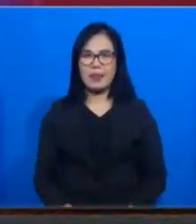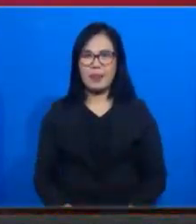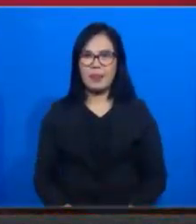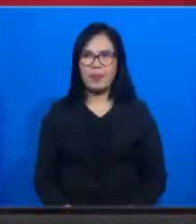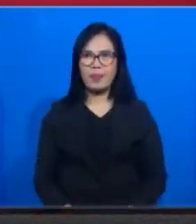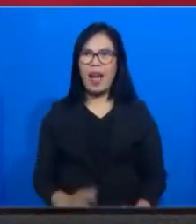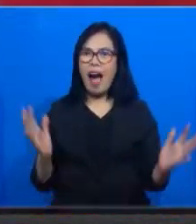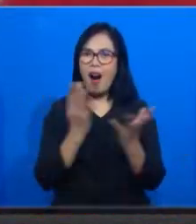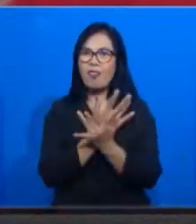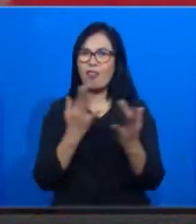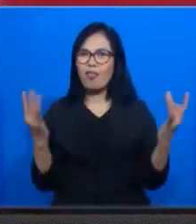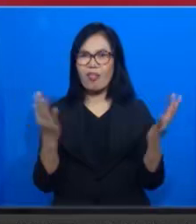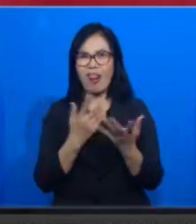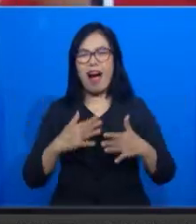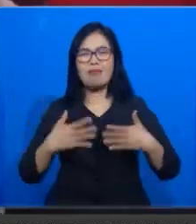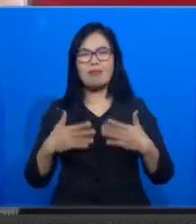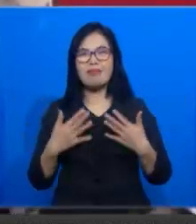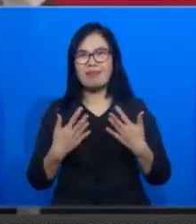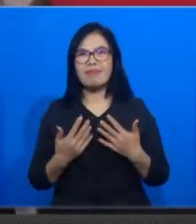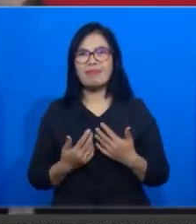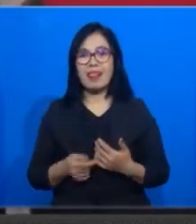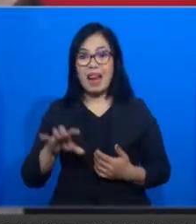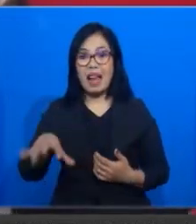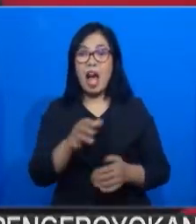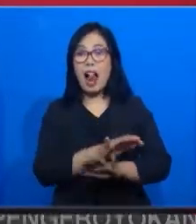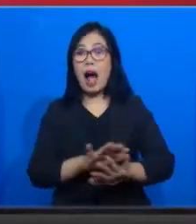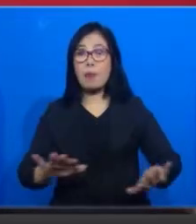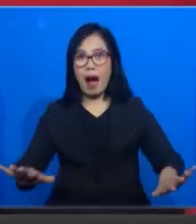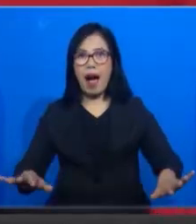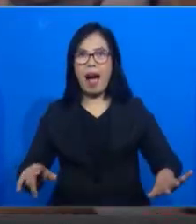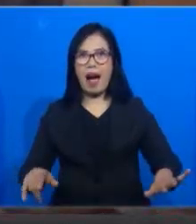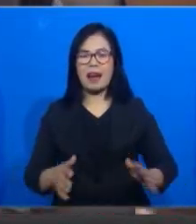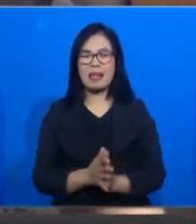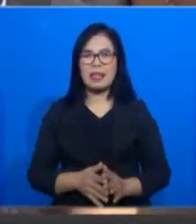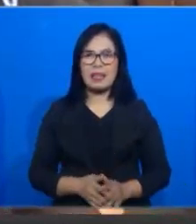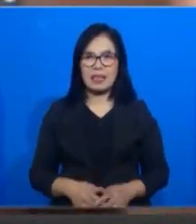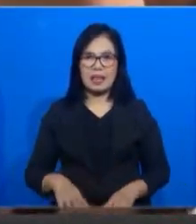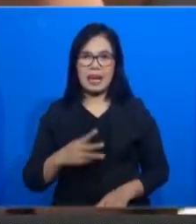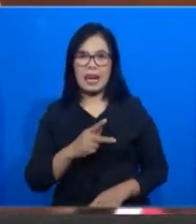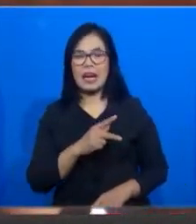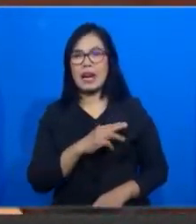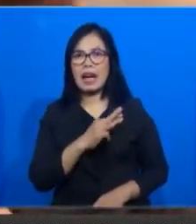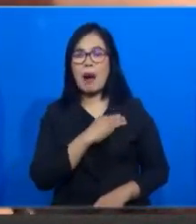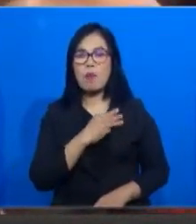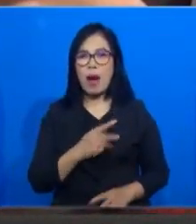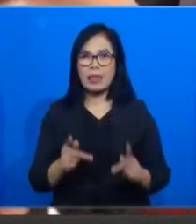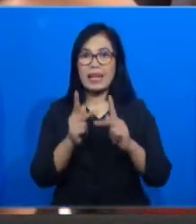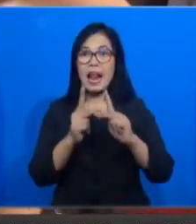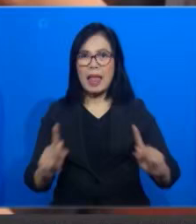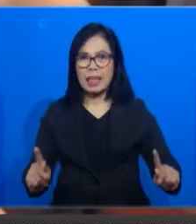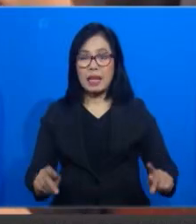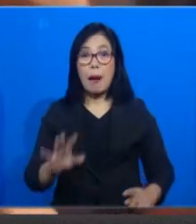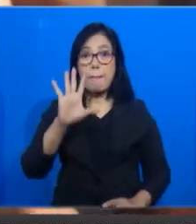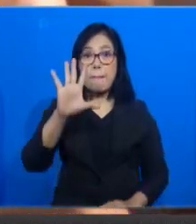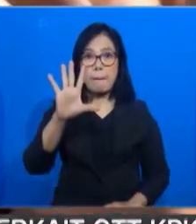Kemeriahan gebiar dawet berlangsung di lapangan Desa Bogem, Kecamatan Bayet, Kabupaten Klaten, Jawa Tengah, Minggu siang. Sebanyak 4.000 gelas es